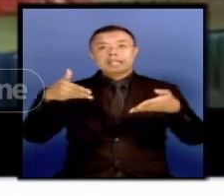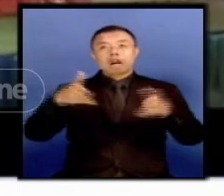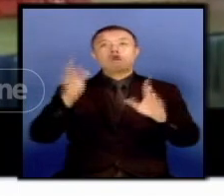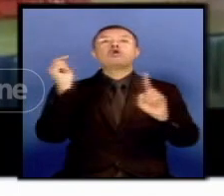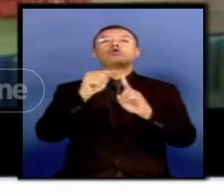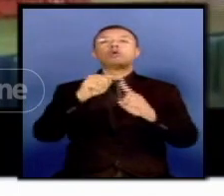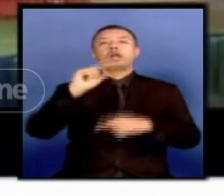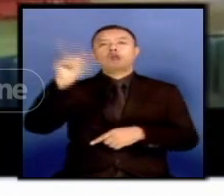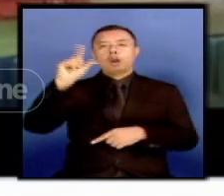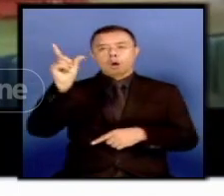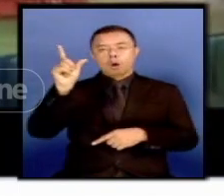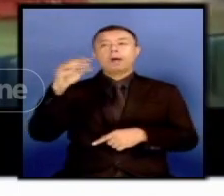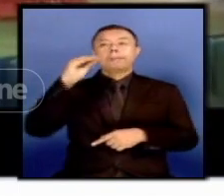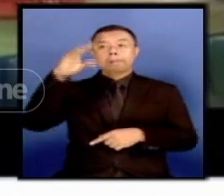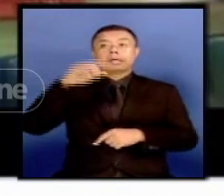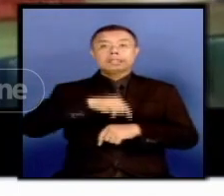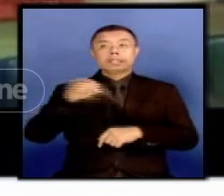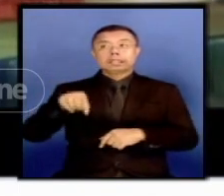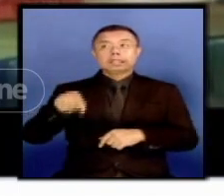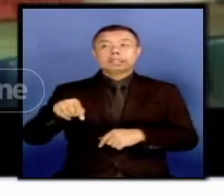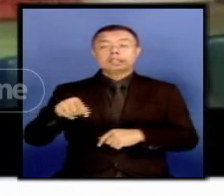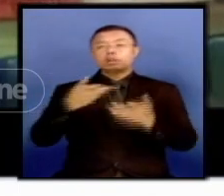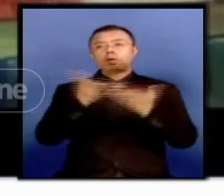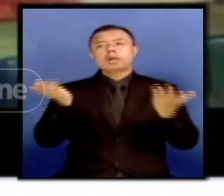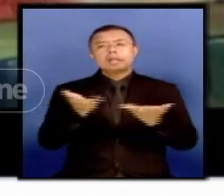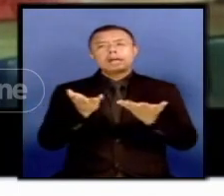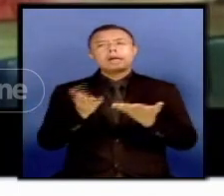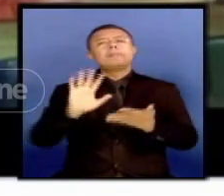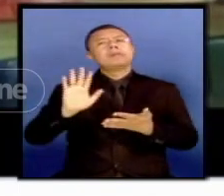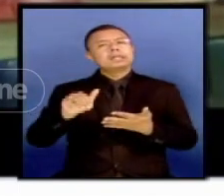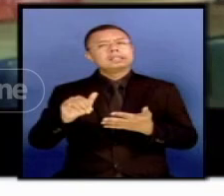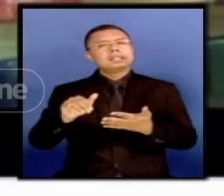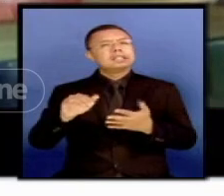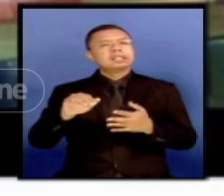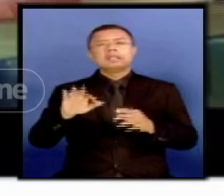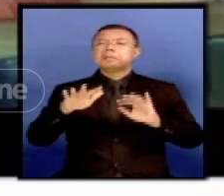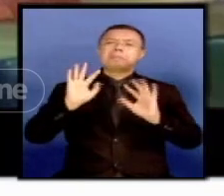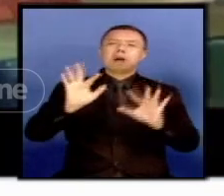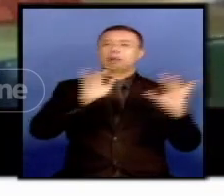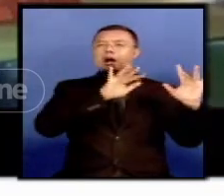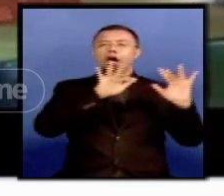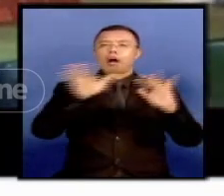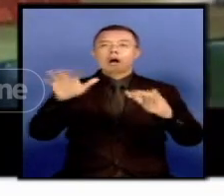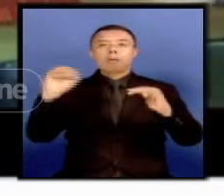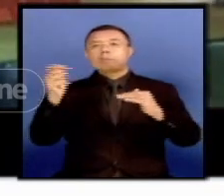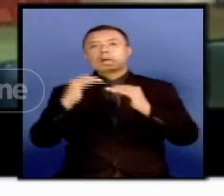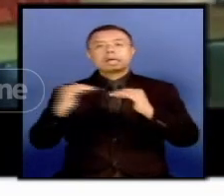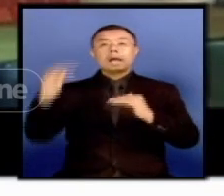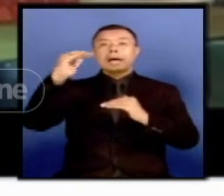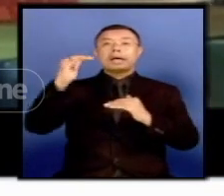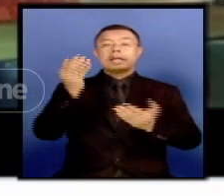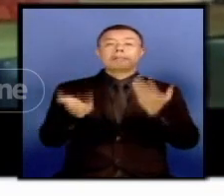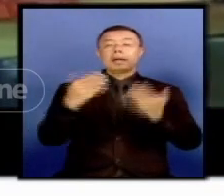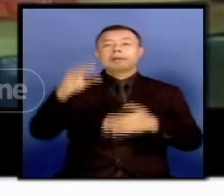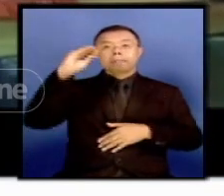Jadi pada pagi ini suasananya masih begitu lumayan ramai, mulai meningkat dibanding dini